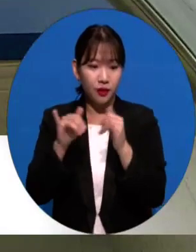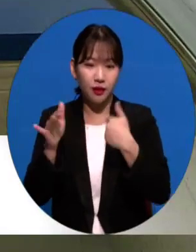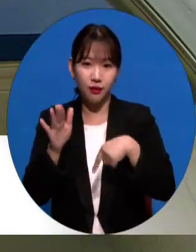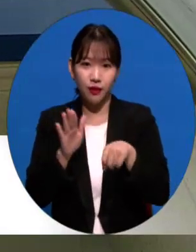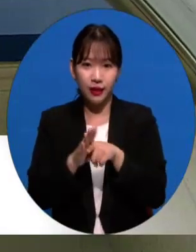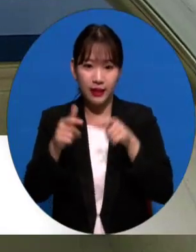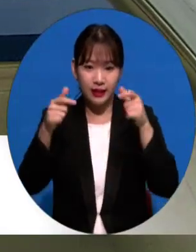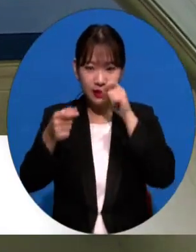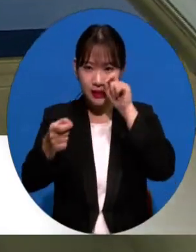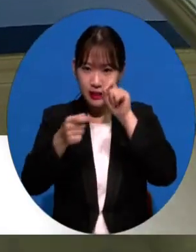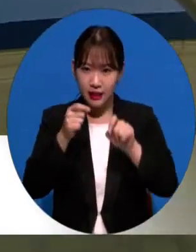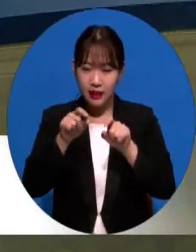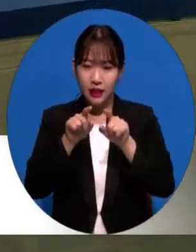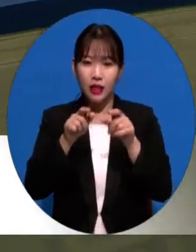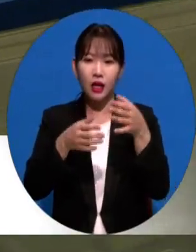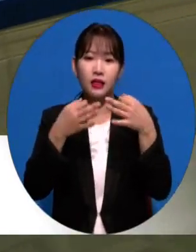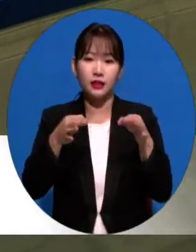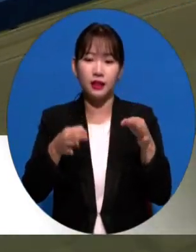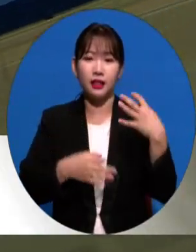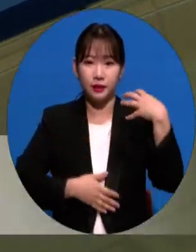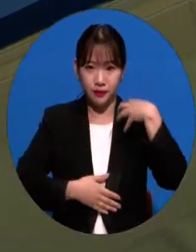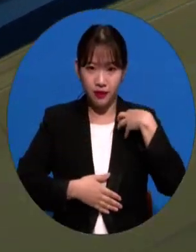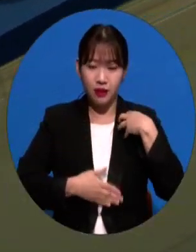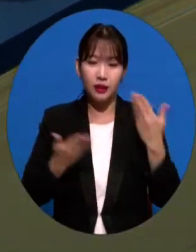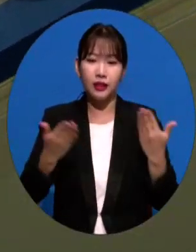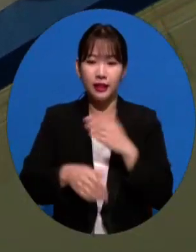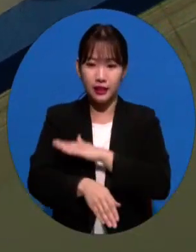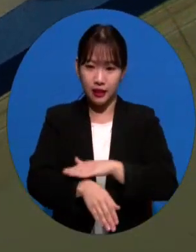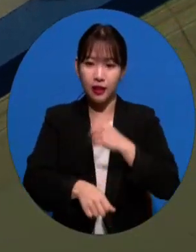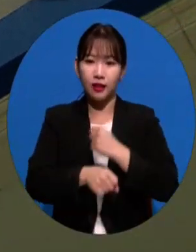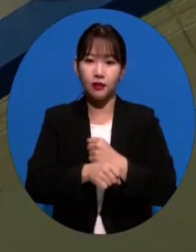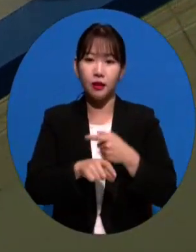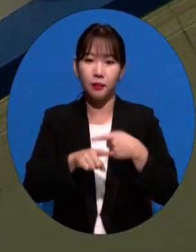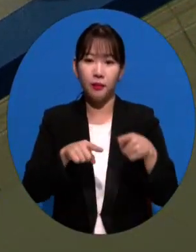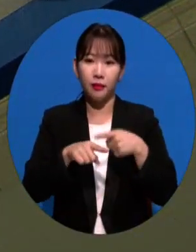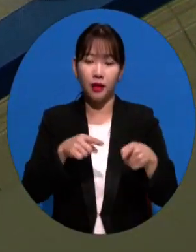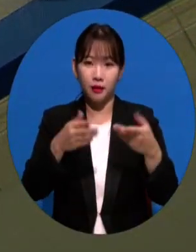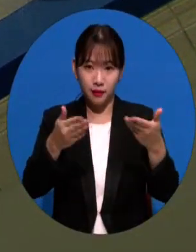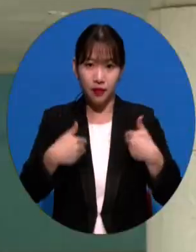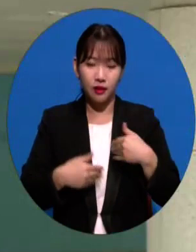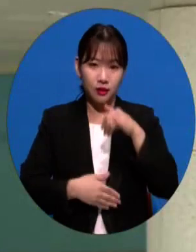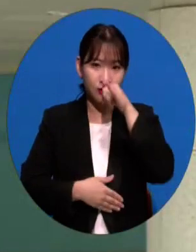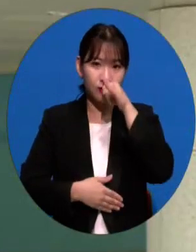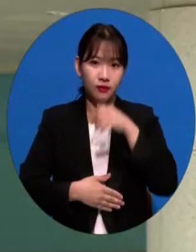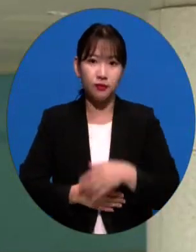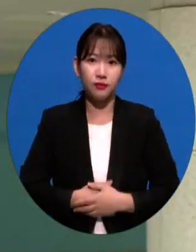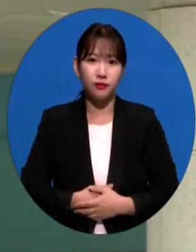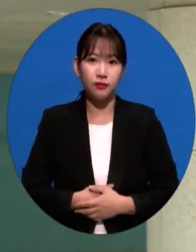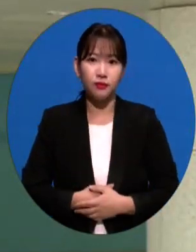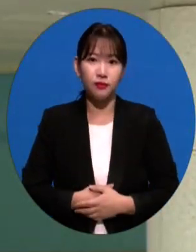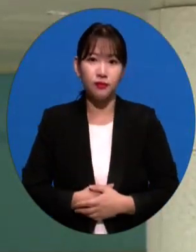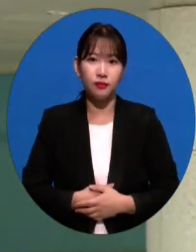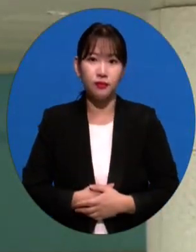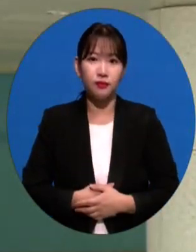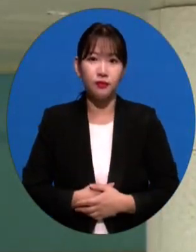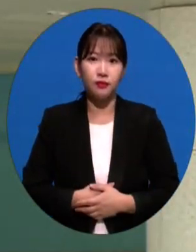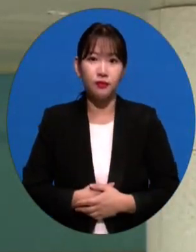지역 밀착형 서민금융기관으로서 역할을 충실히 해왔다는 결과로 평가받고 있습니다.